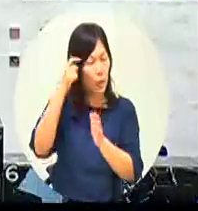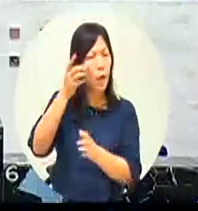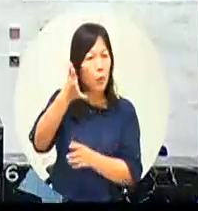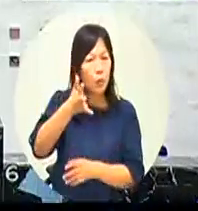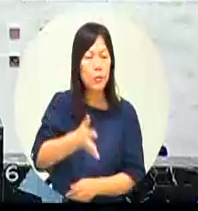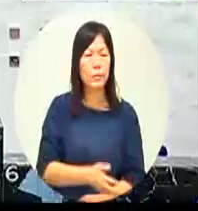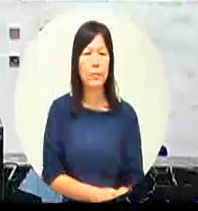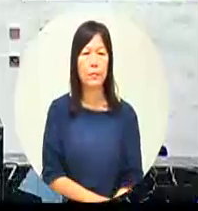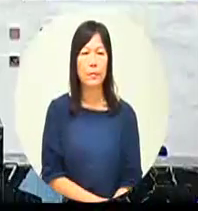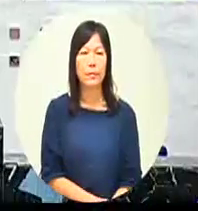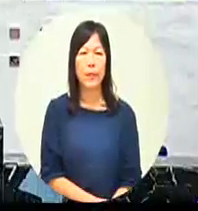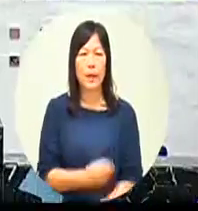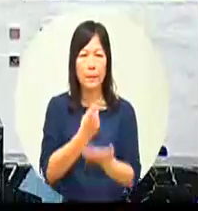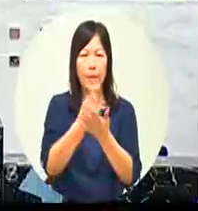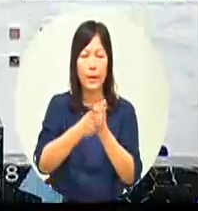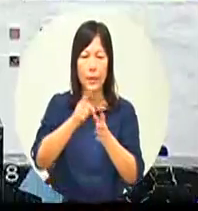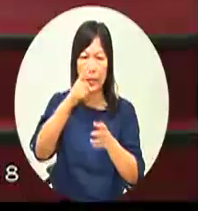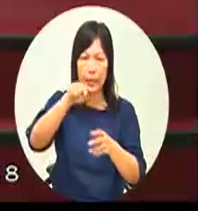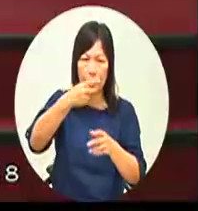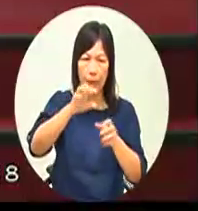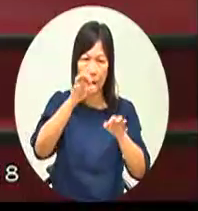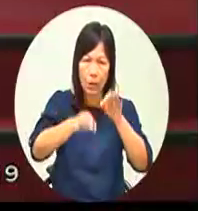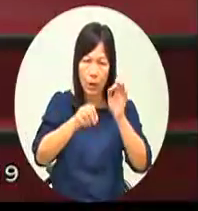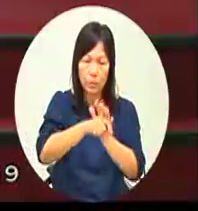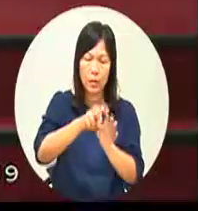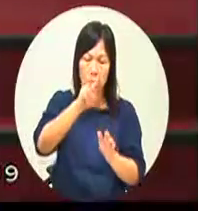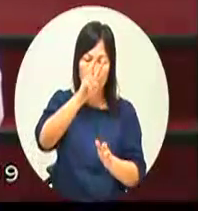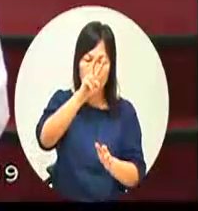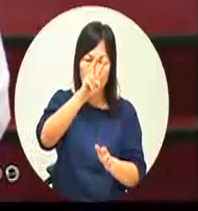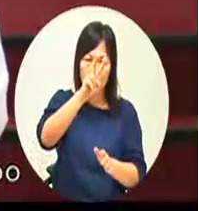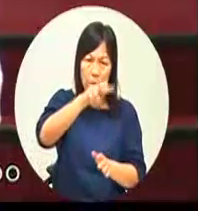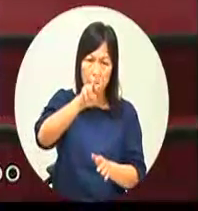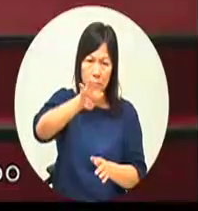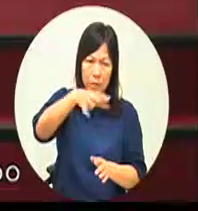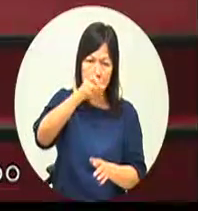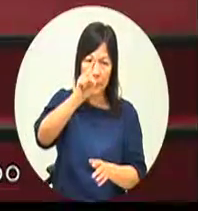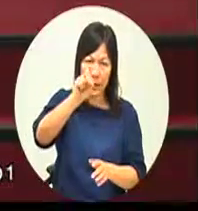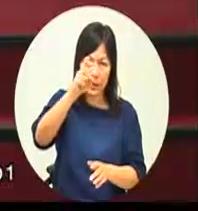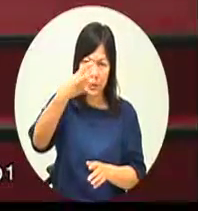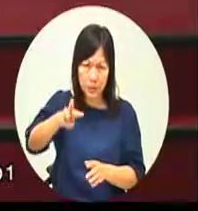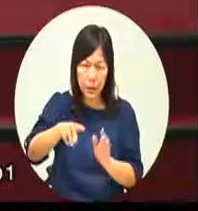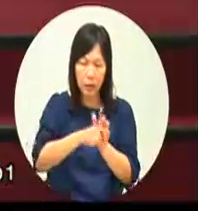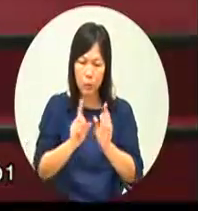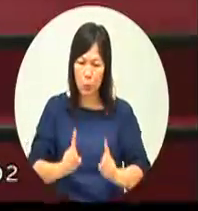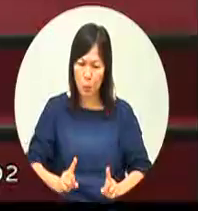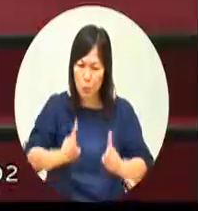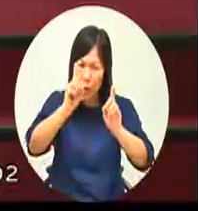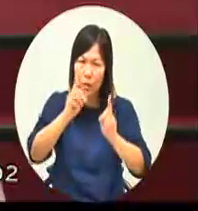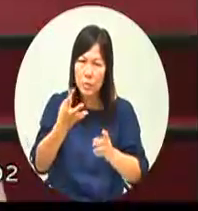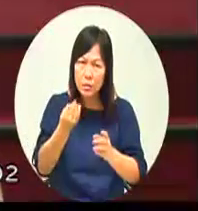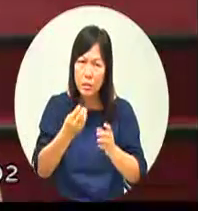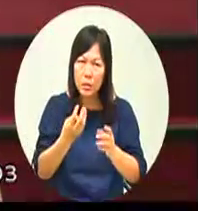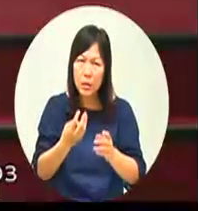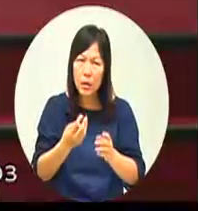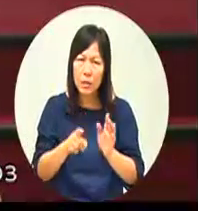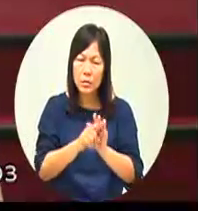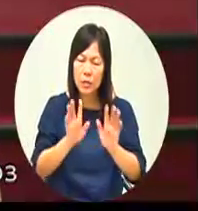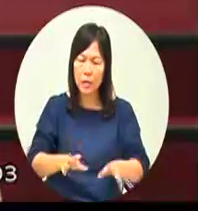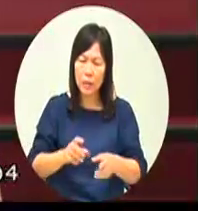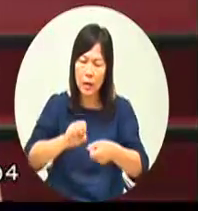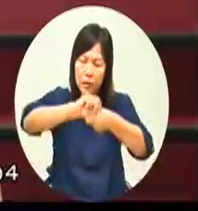这个每100公斤2413元，这个涨幅啊，大概是比现在是多多